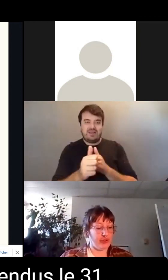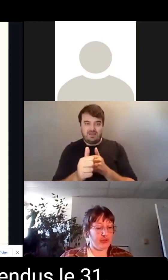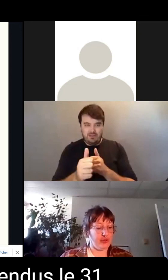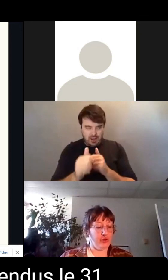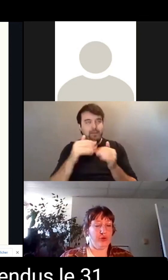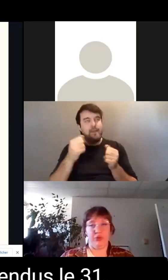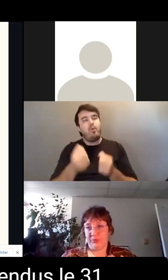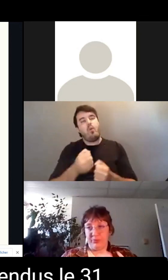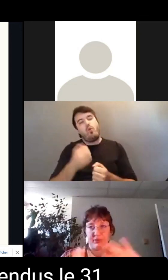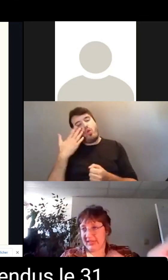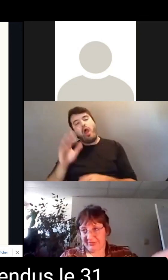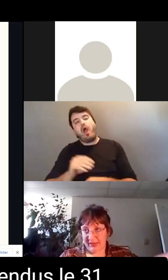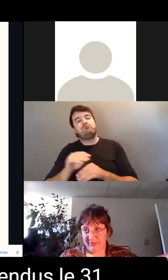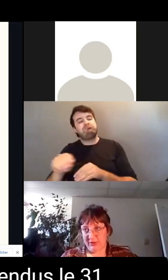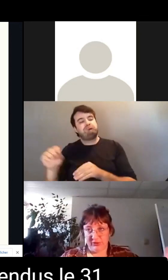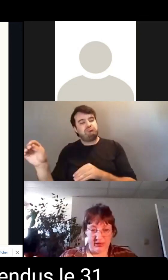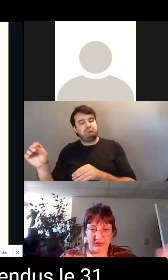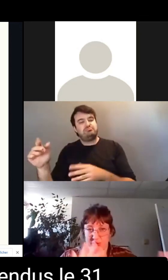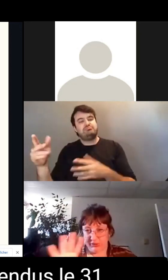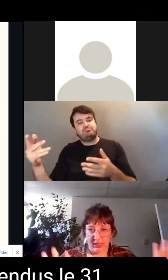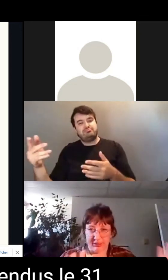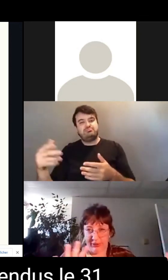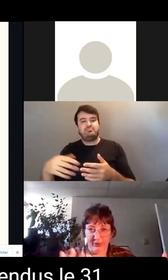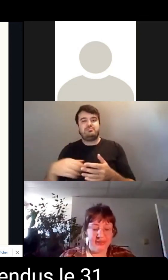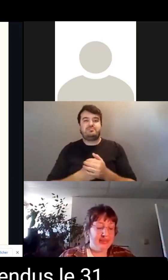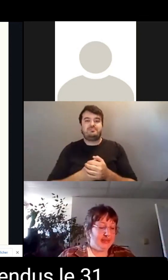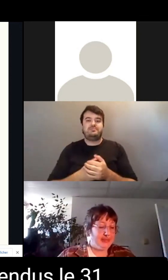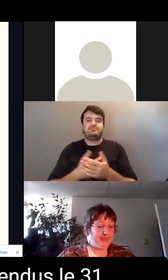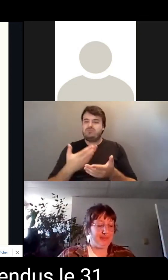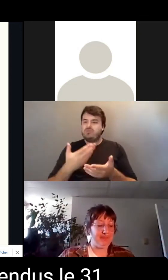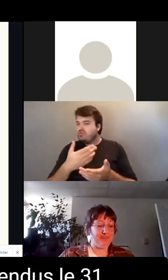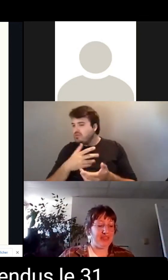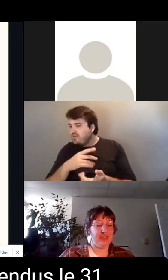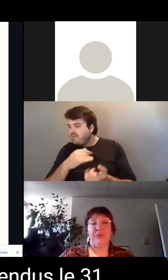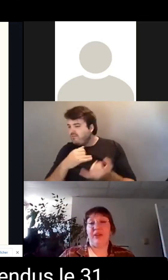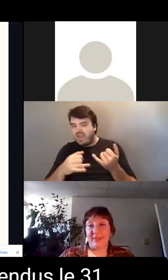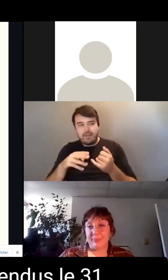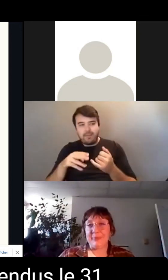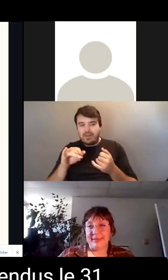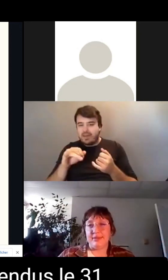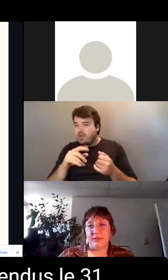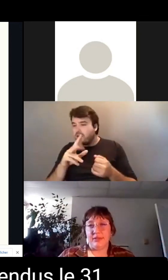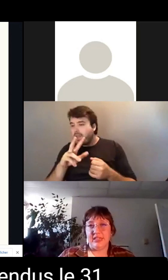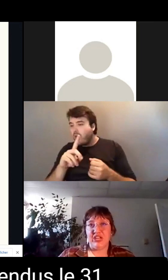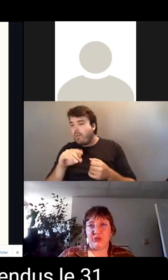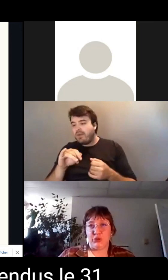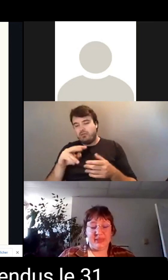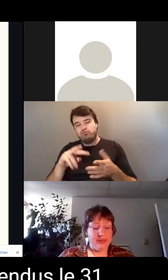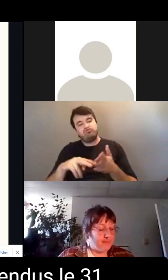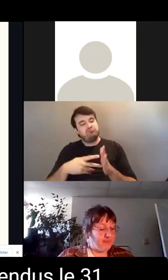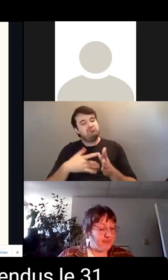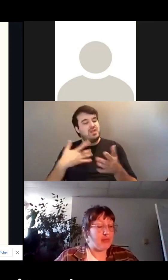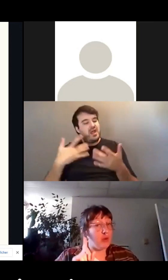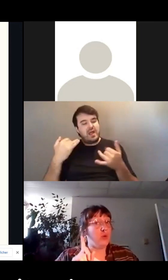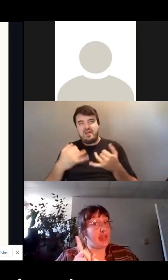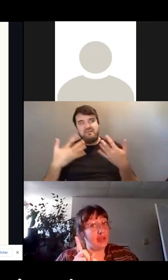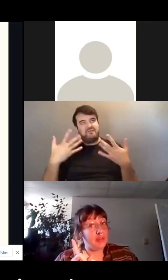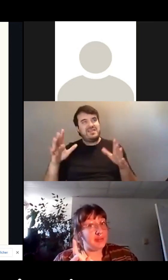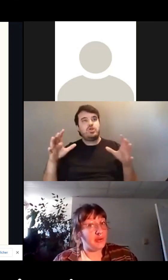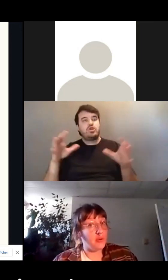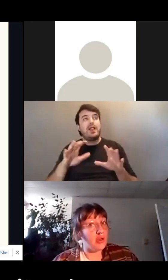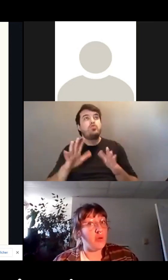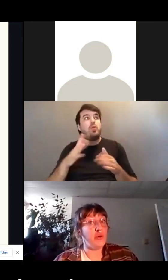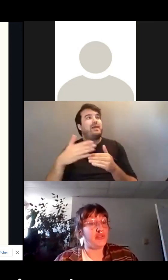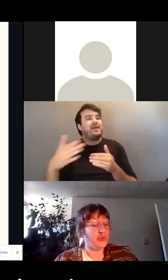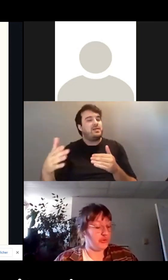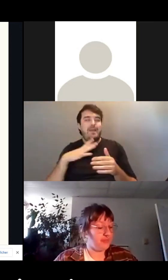Donc, là, on a passé la fin mai, là, on est rendu le 31. Ça devrait être terminé, les gels surprises, mais on regarde la